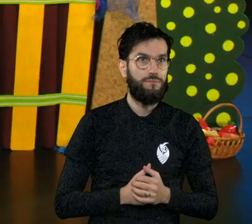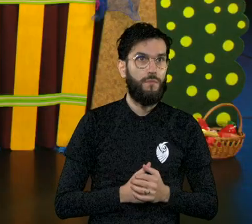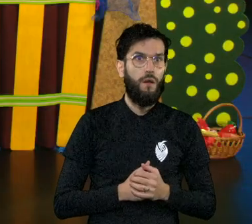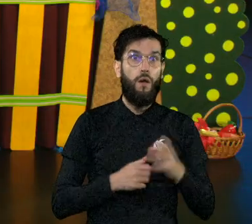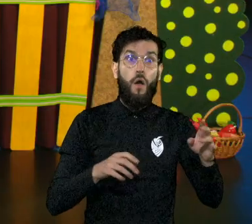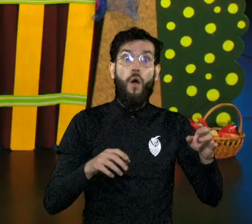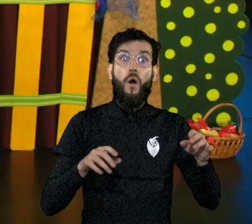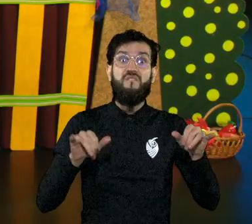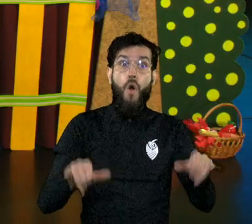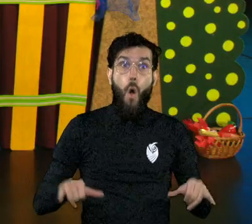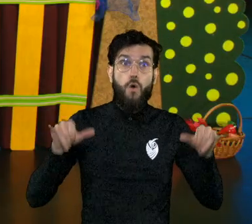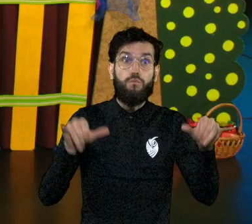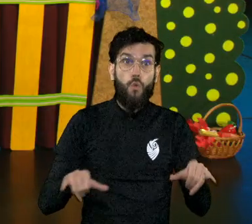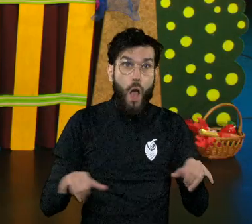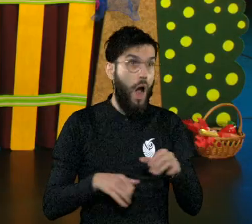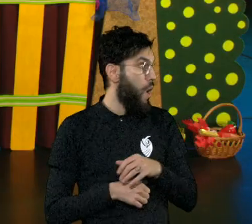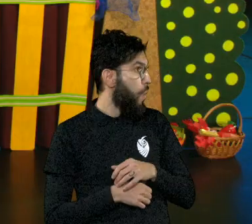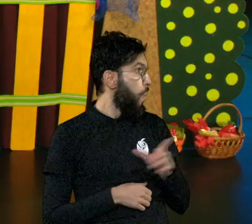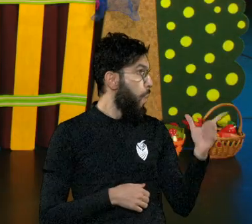Formula! Rýchle komisi obula.